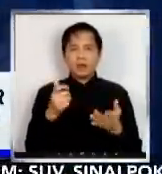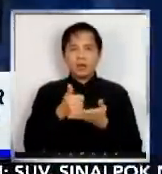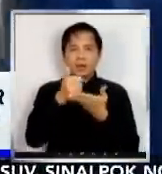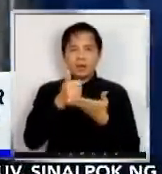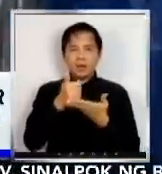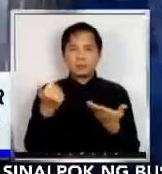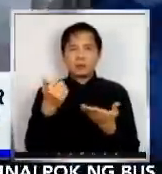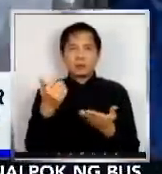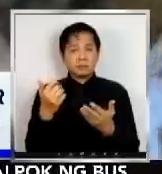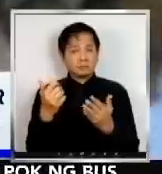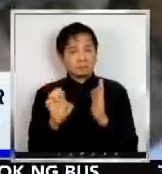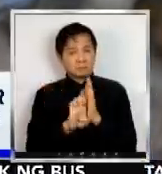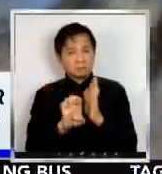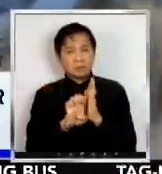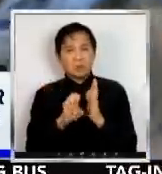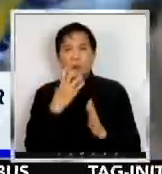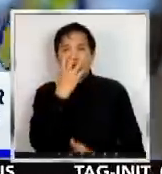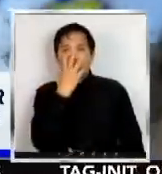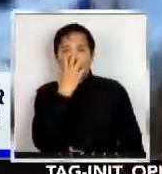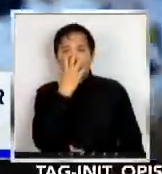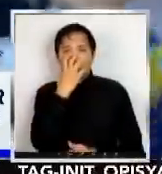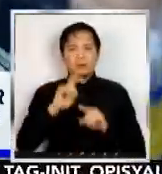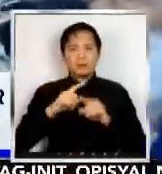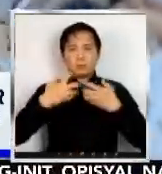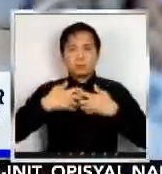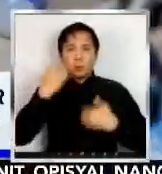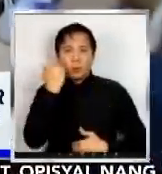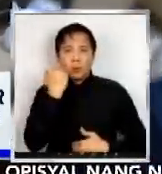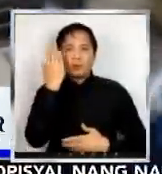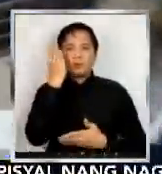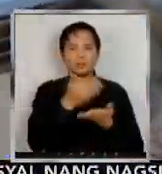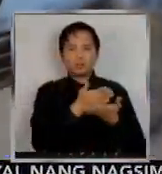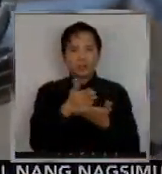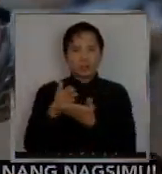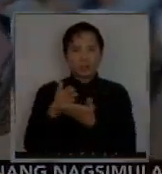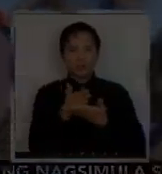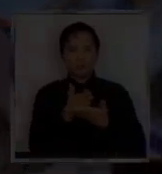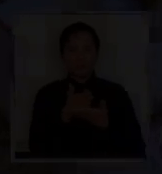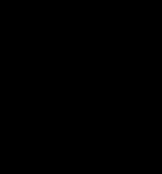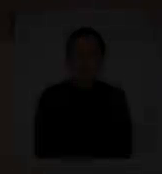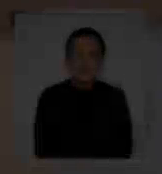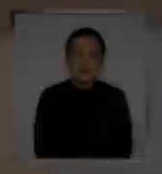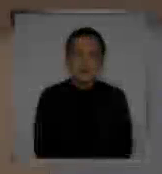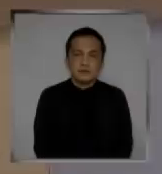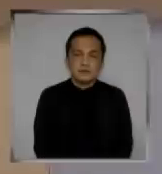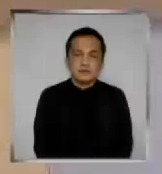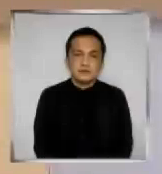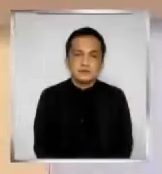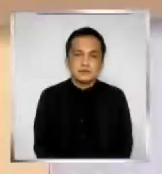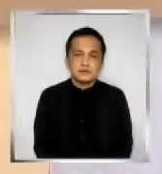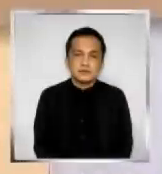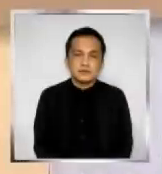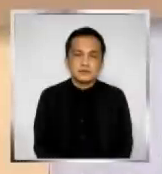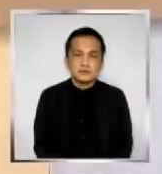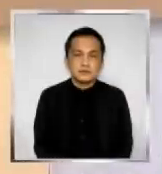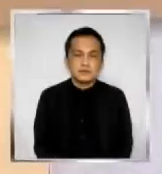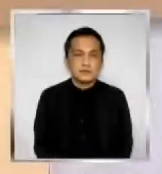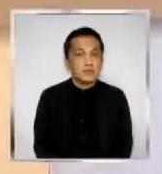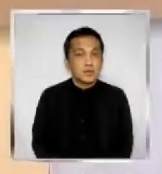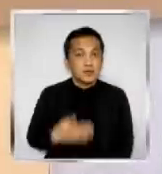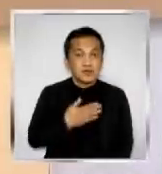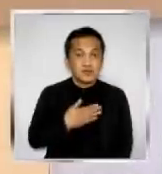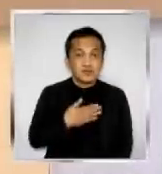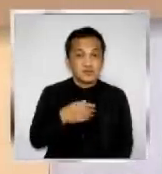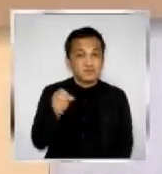iba pang aparato. Sandra Aguinaldo, Nakatutok, 24 Oras. Gustong paimbestigahan ni Senator